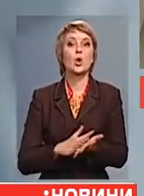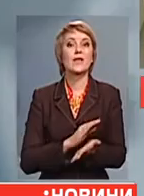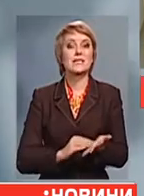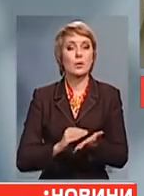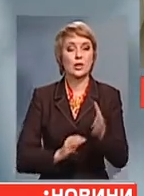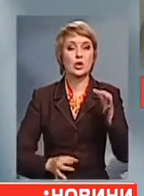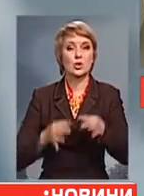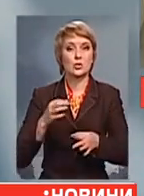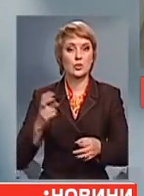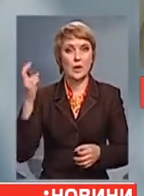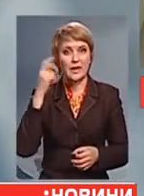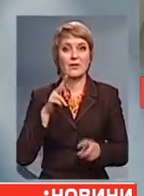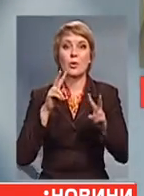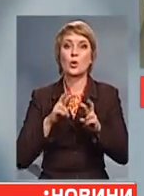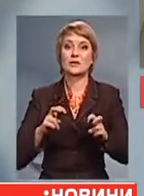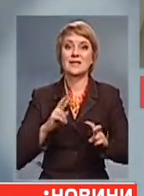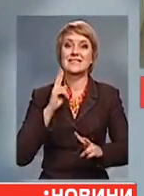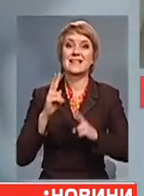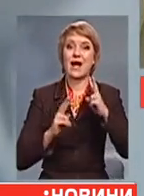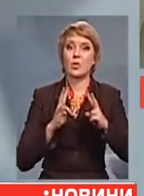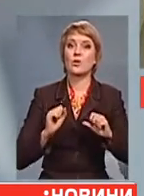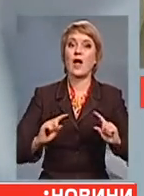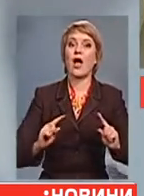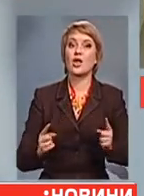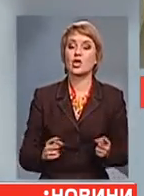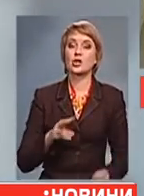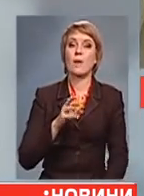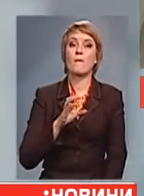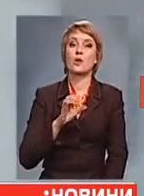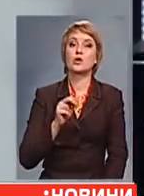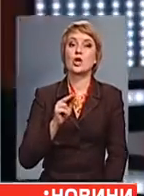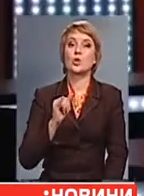Києва. Там розглядають скаргу на арешт депутата Мосійчука. Чекаємо від неї новин у наступних випусках.